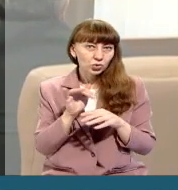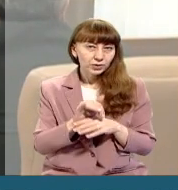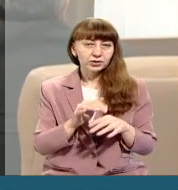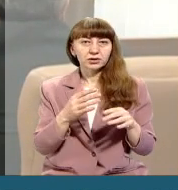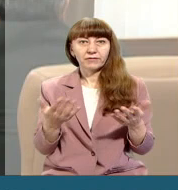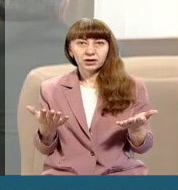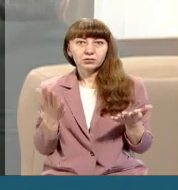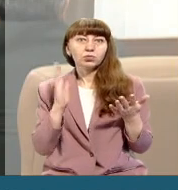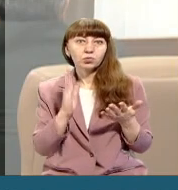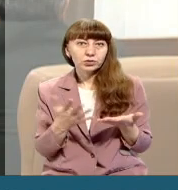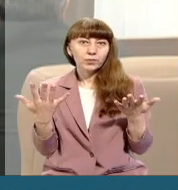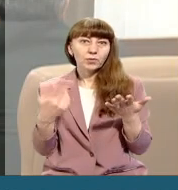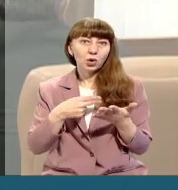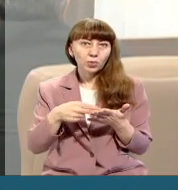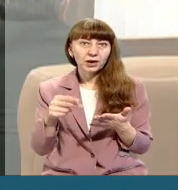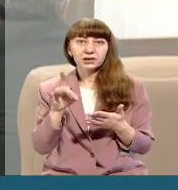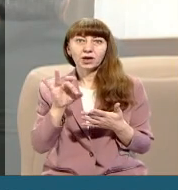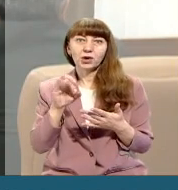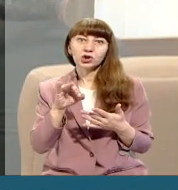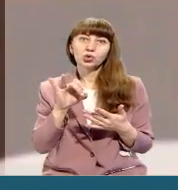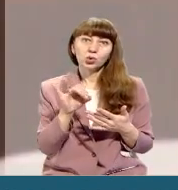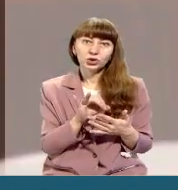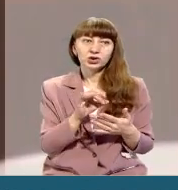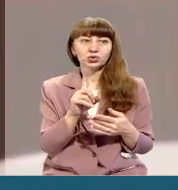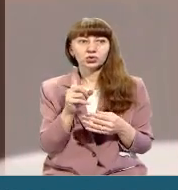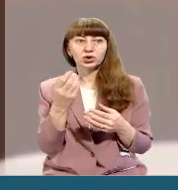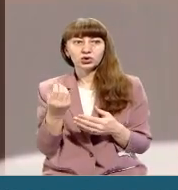покупать лаборатории что-то ещё